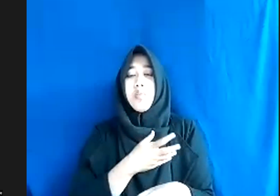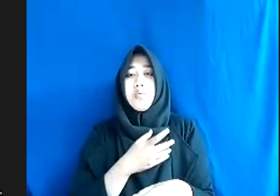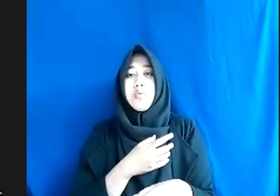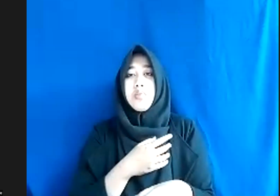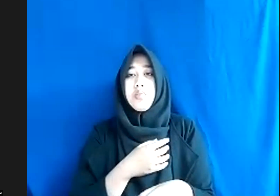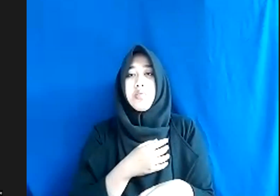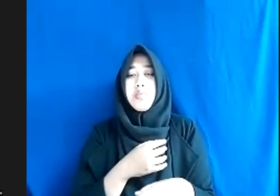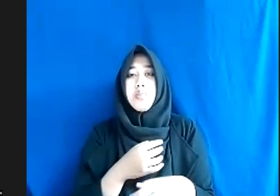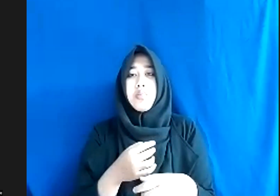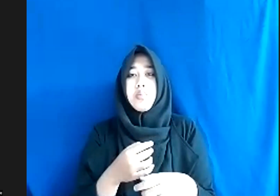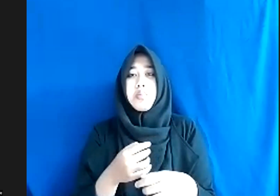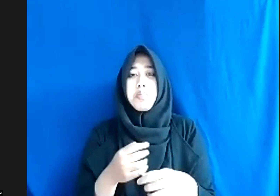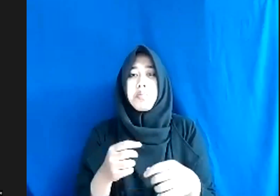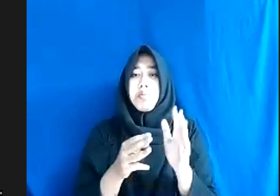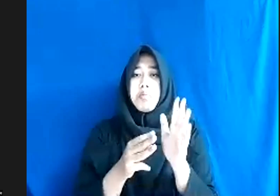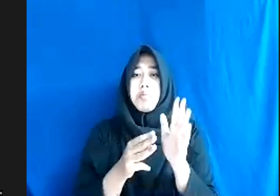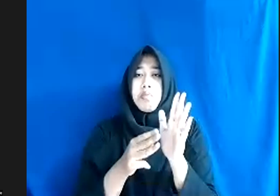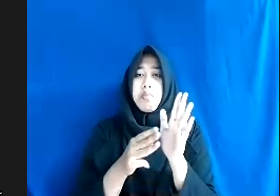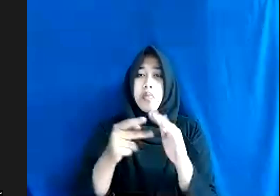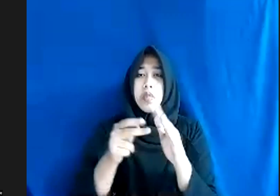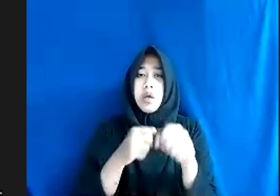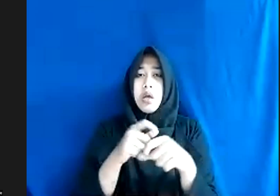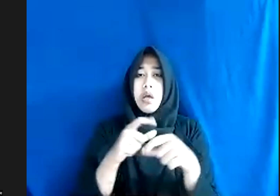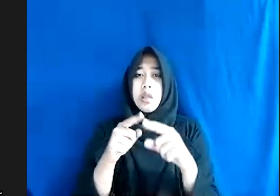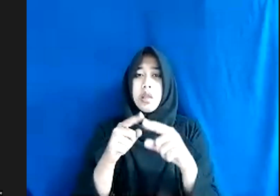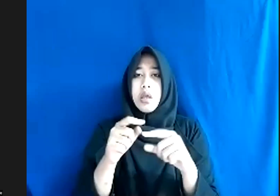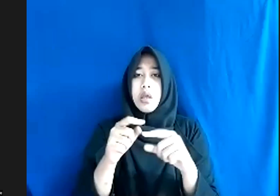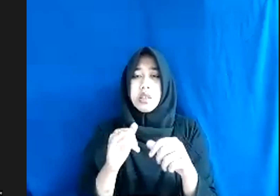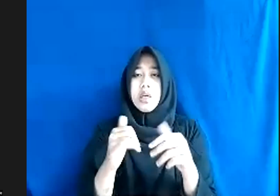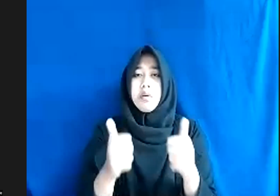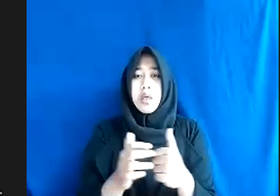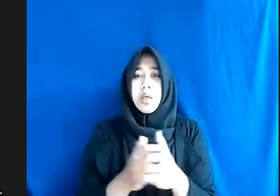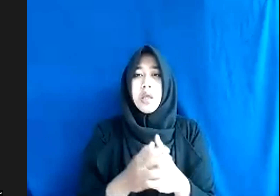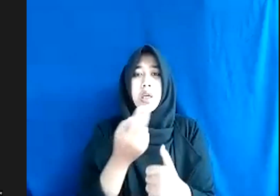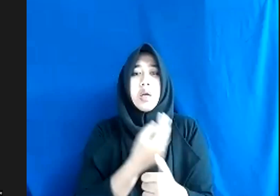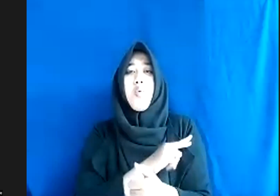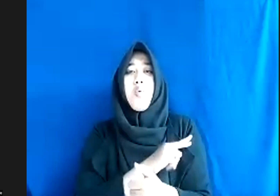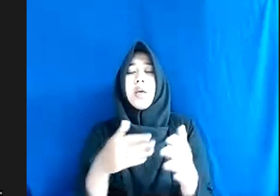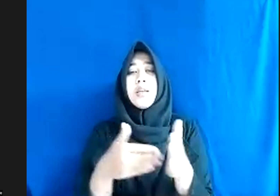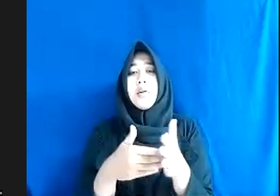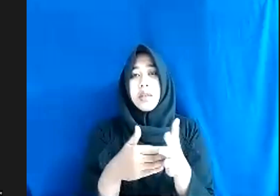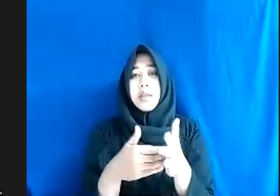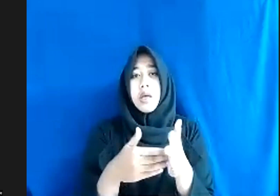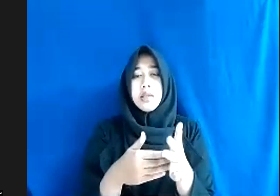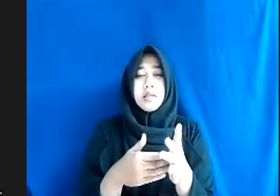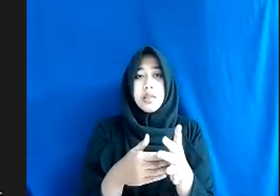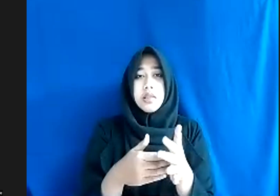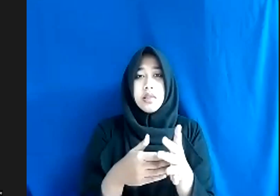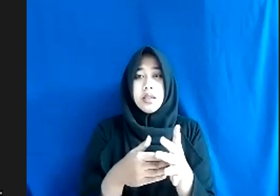saja, pemerintah saja kan kemampuannya terbatas. Kita semuanya juga perlu dan mesti membantu karena